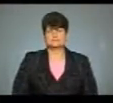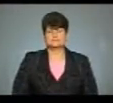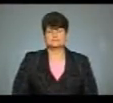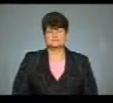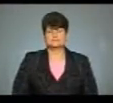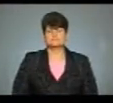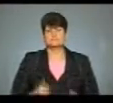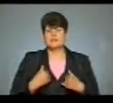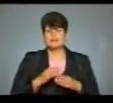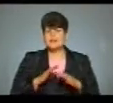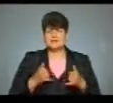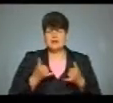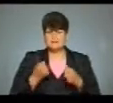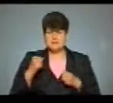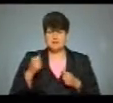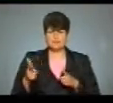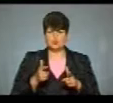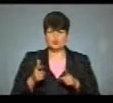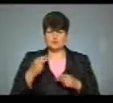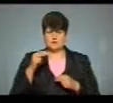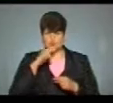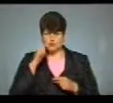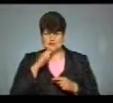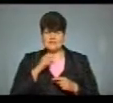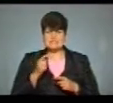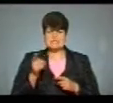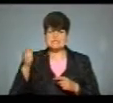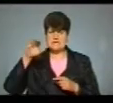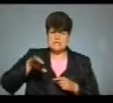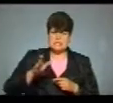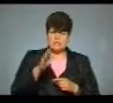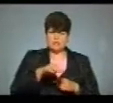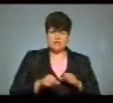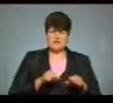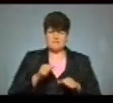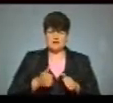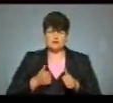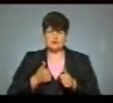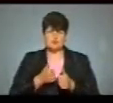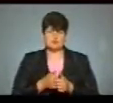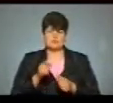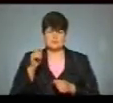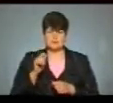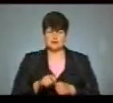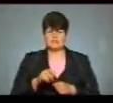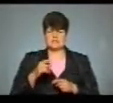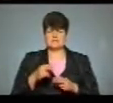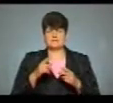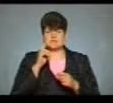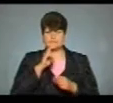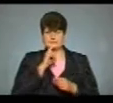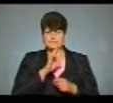Не для перемоги, а для підготовки до чемпіонату України з гірської велогонки приїхала вінничанка Надія Коваленко. Каже, у спорті